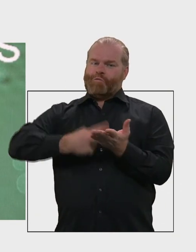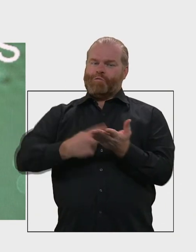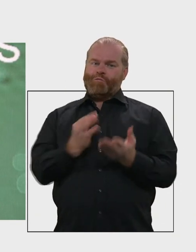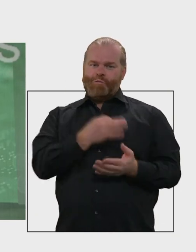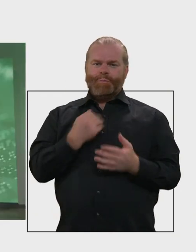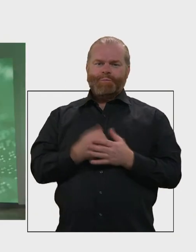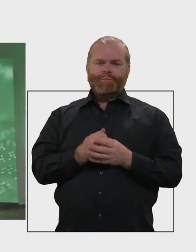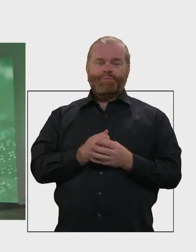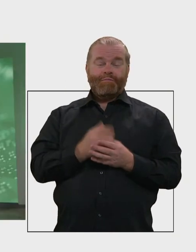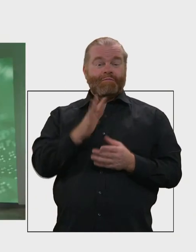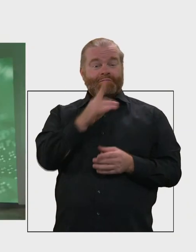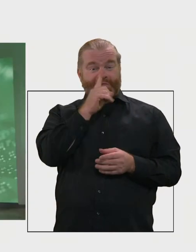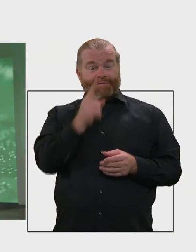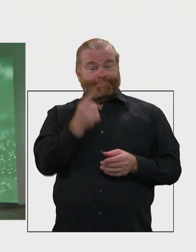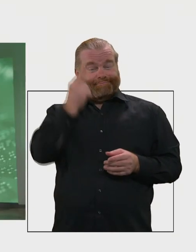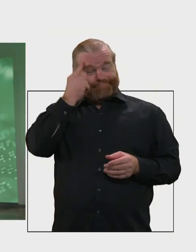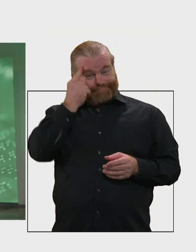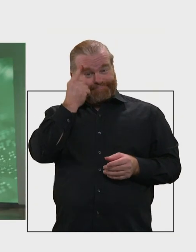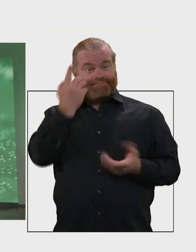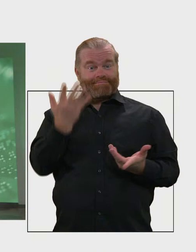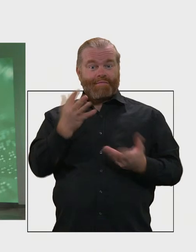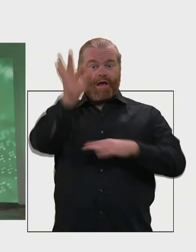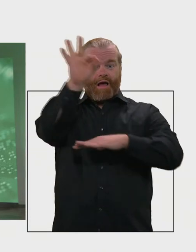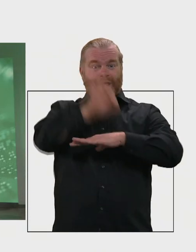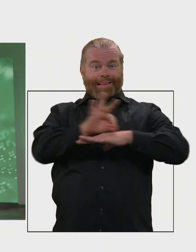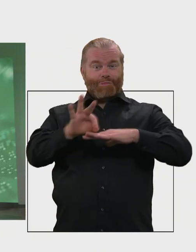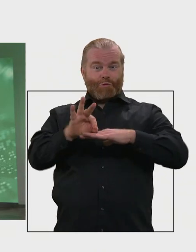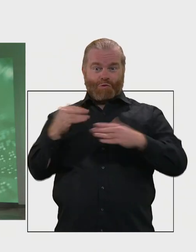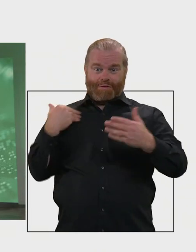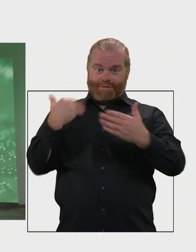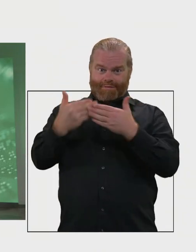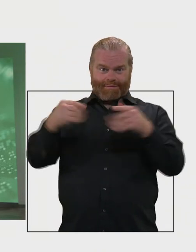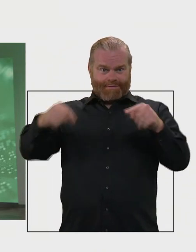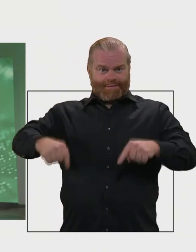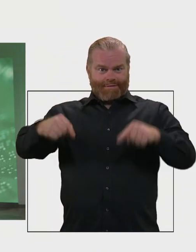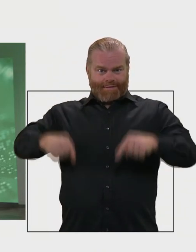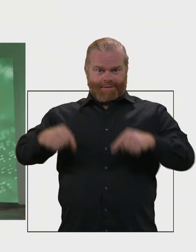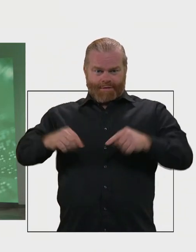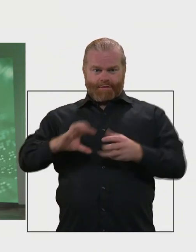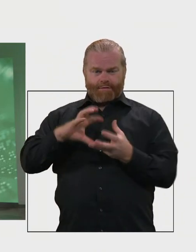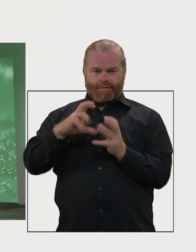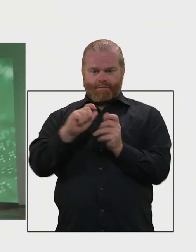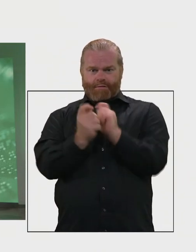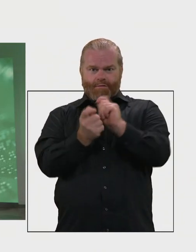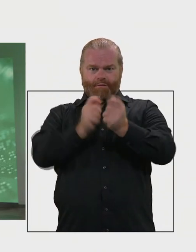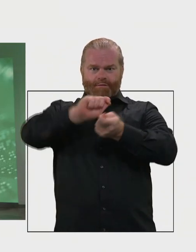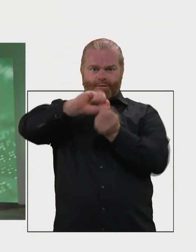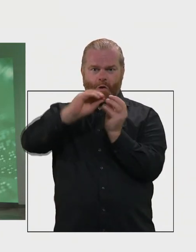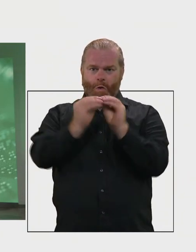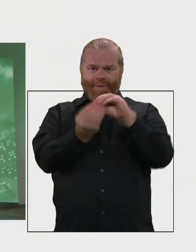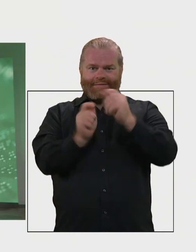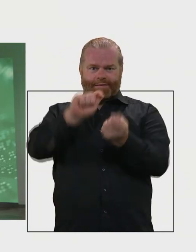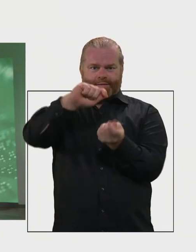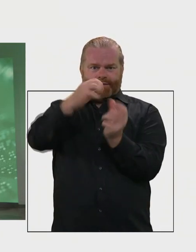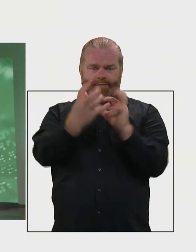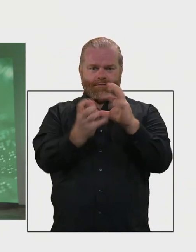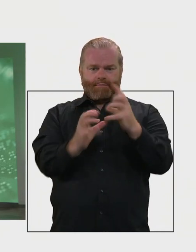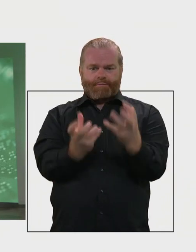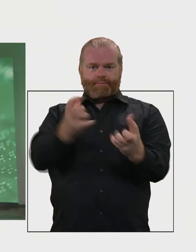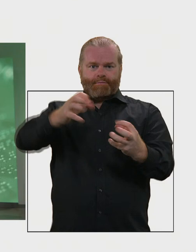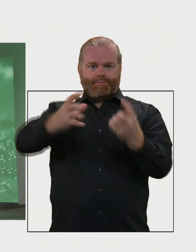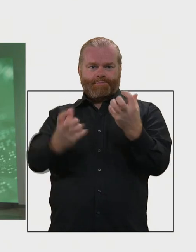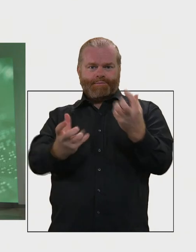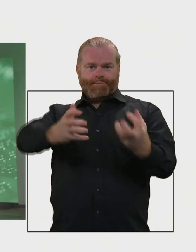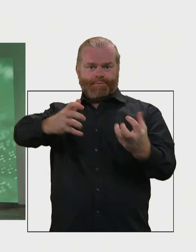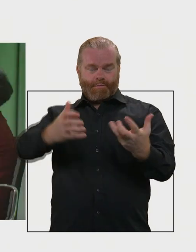hinweg in diesem Bauwerk sozusagen sich manifestiert haben. Wo ja am Ende auch nicht unbedingt alle mit